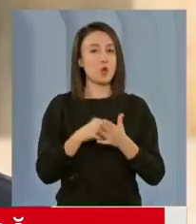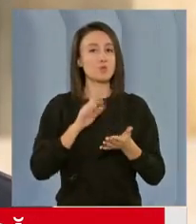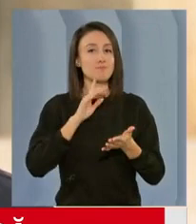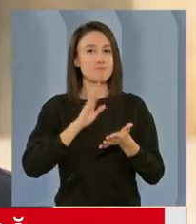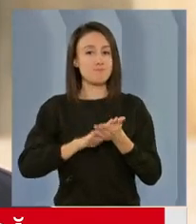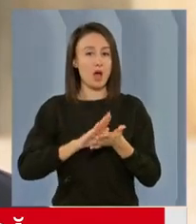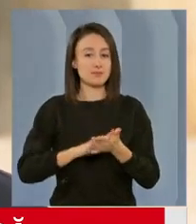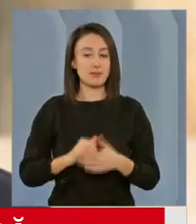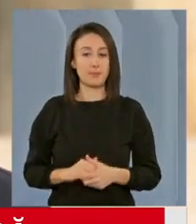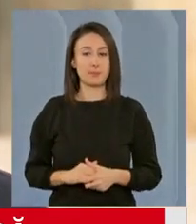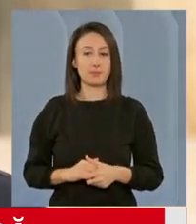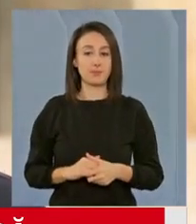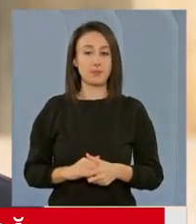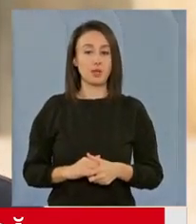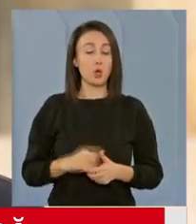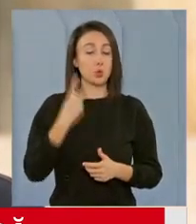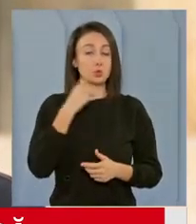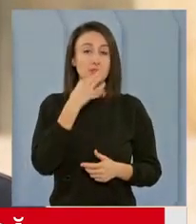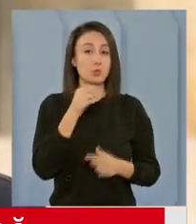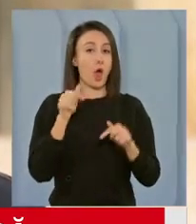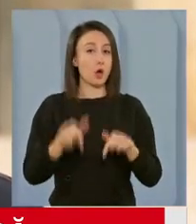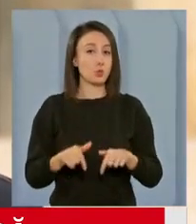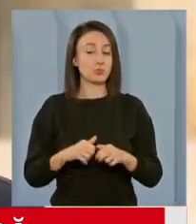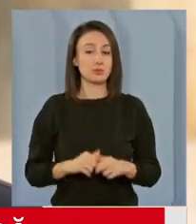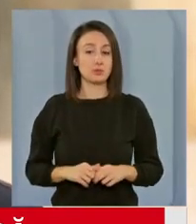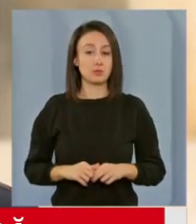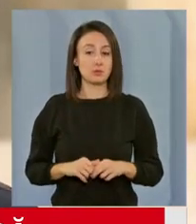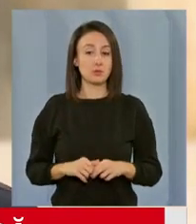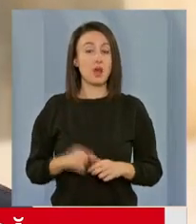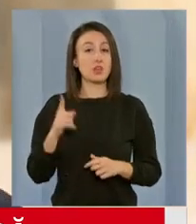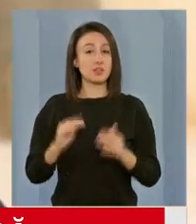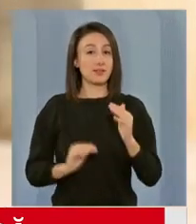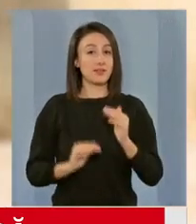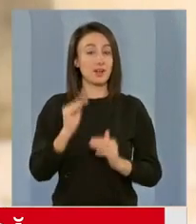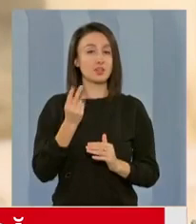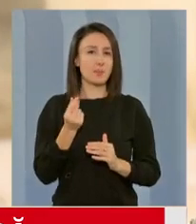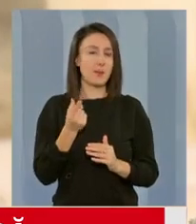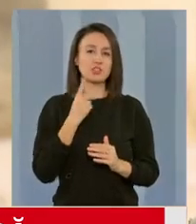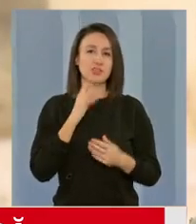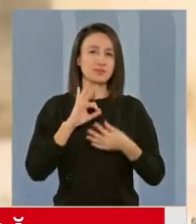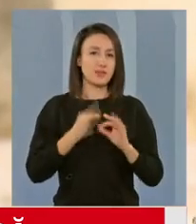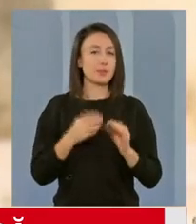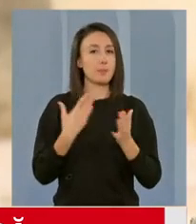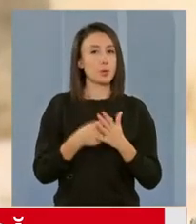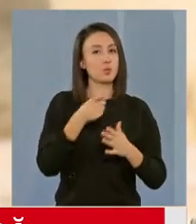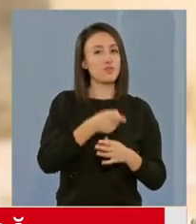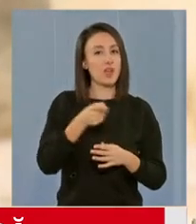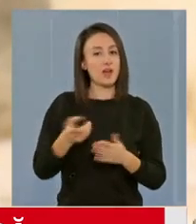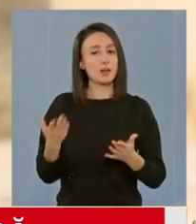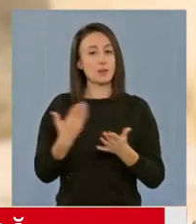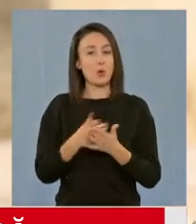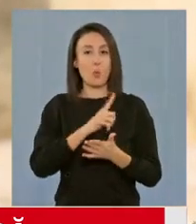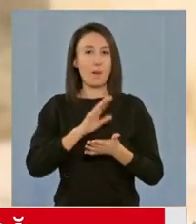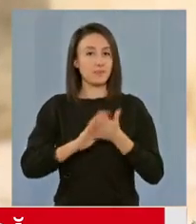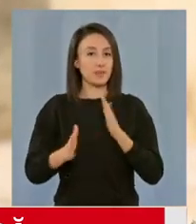bază. Nu știu să vă spun acum această creștere în bani, ce va însemna pentru fiecare, pentru că nu am